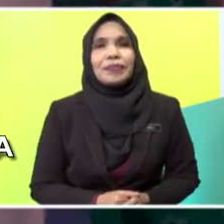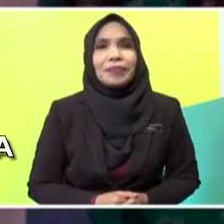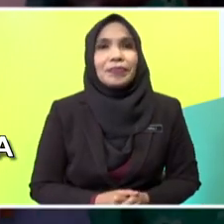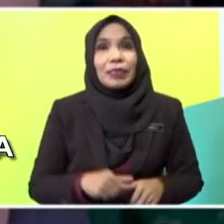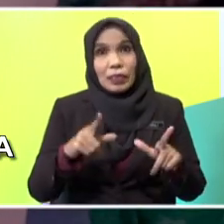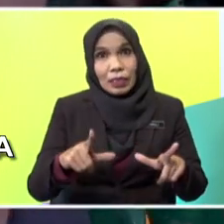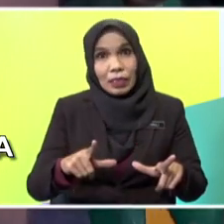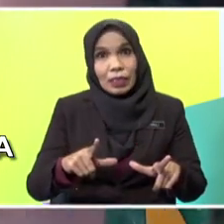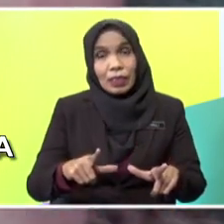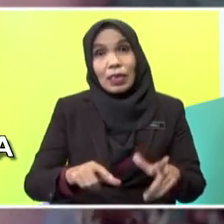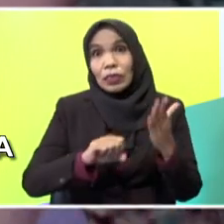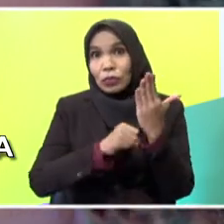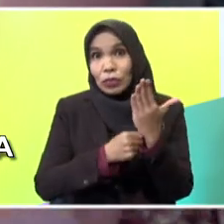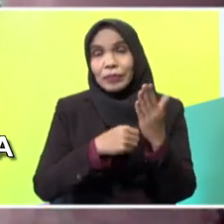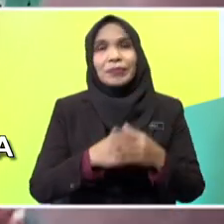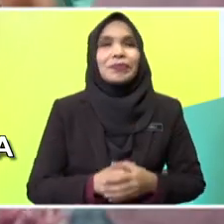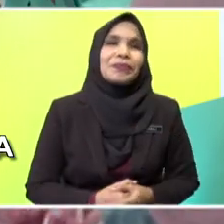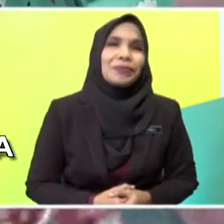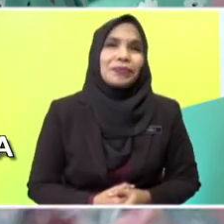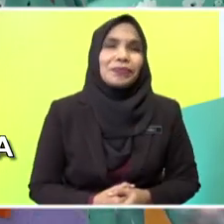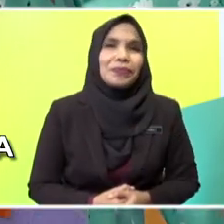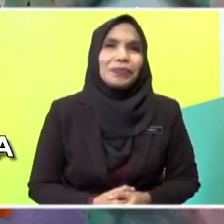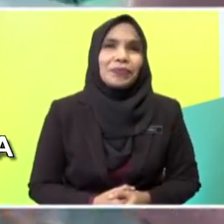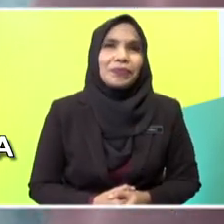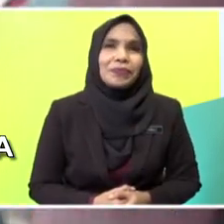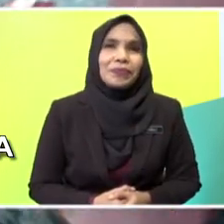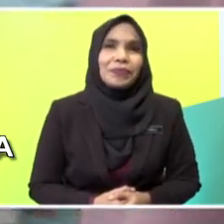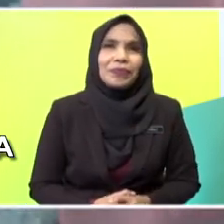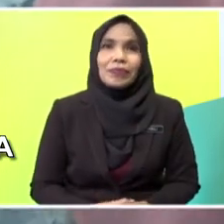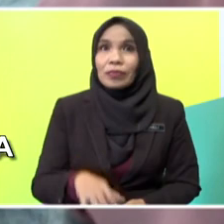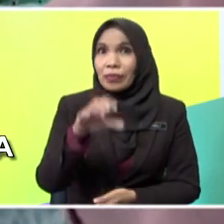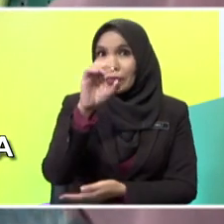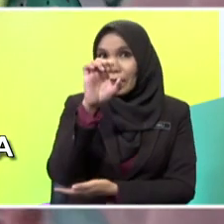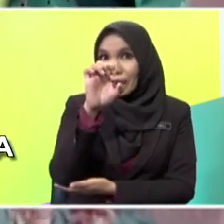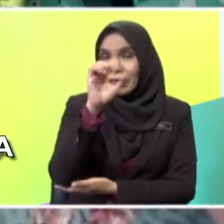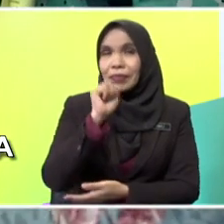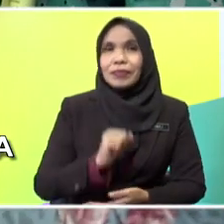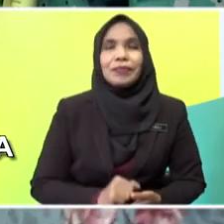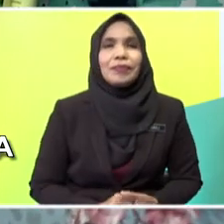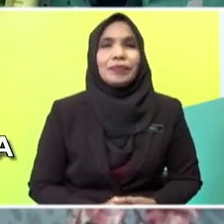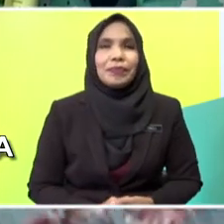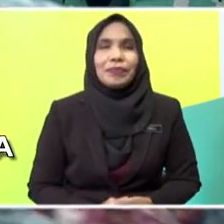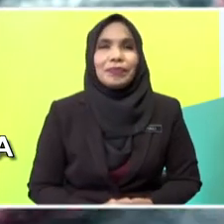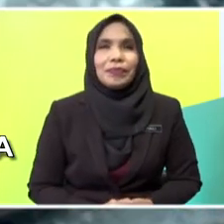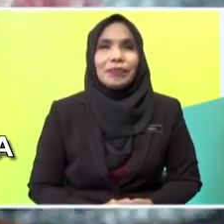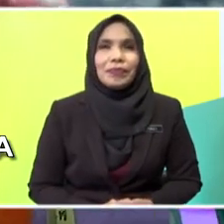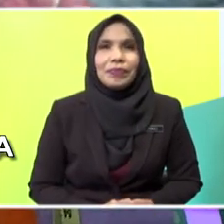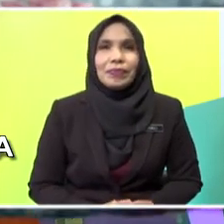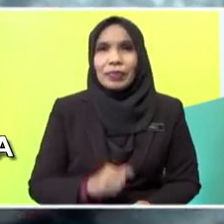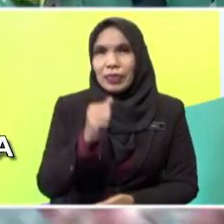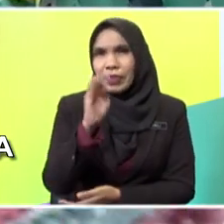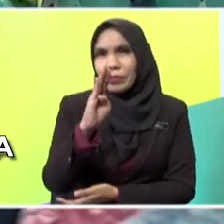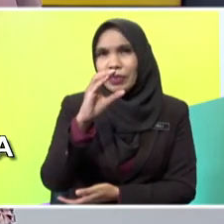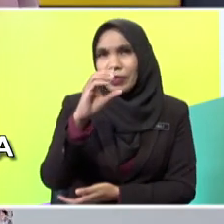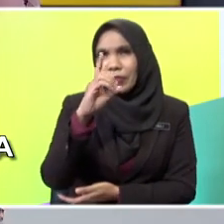pinggangnya. Tak seperti biasalah. Kita labelkan sebagai, sebagai E. Okey, mudahnya Cikgu. A, B, C, D.